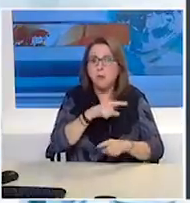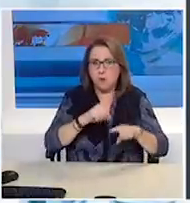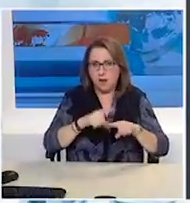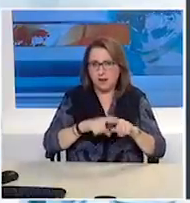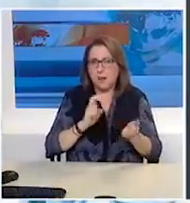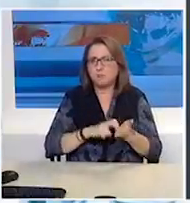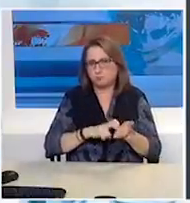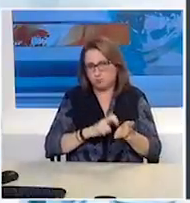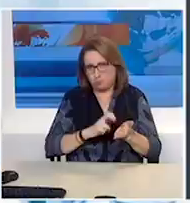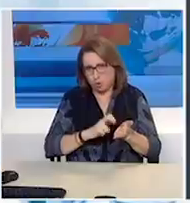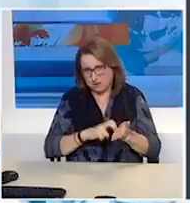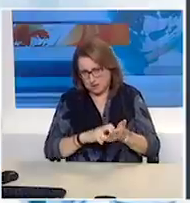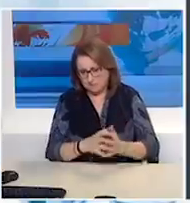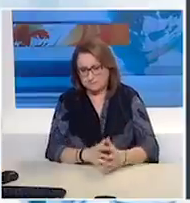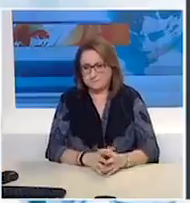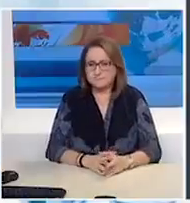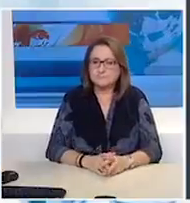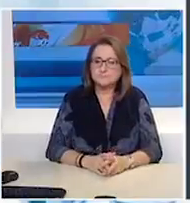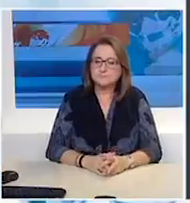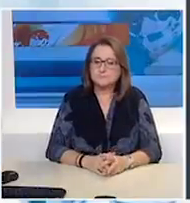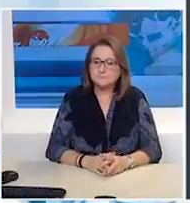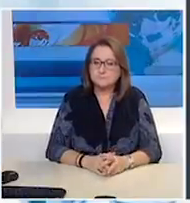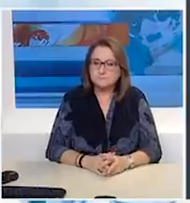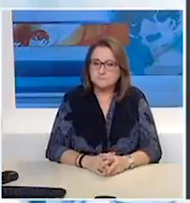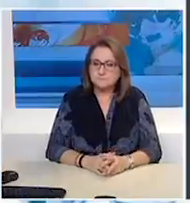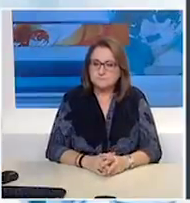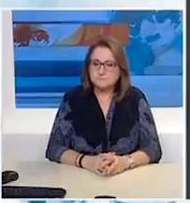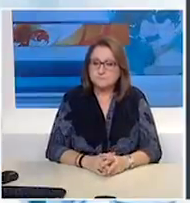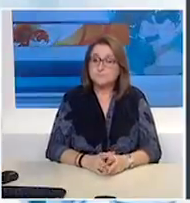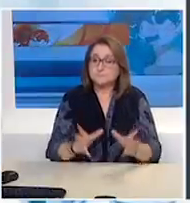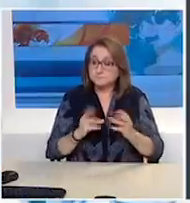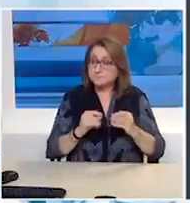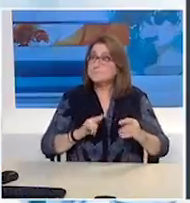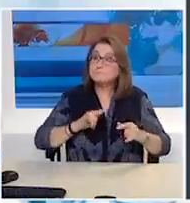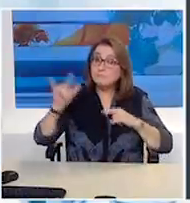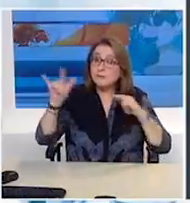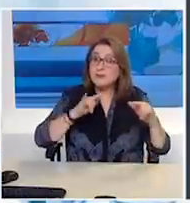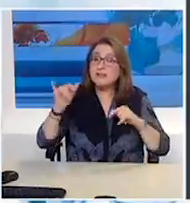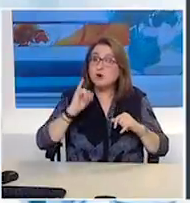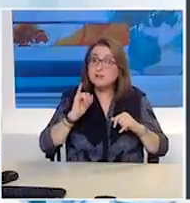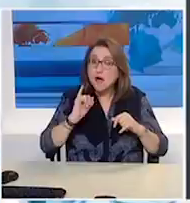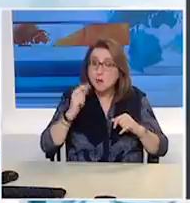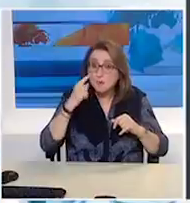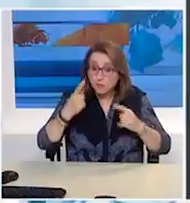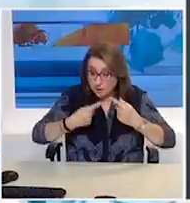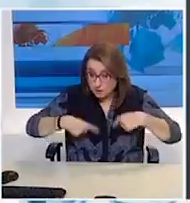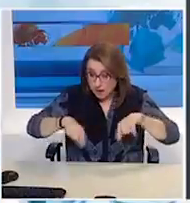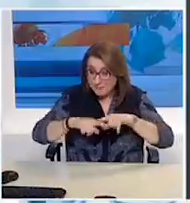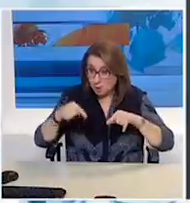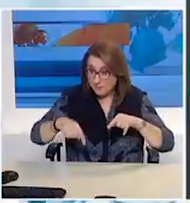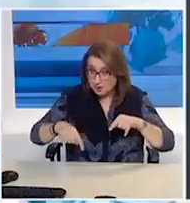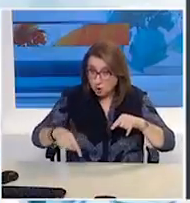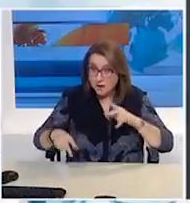τις οδικές και αεροπορικές μεταφορές, είναι σε εξέλιξη συνεδρίαση της Αρμόδιας Επιτροπής